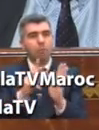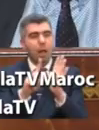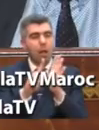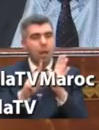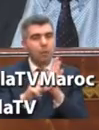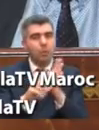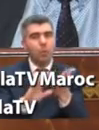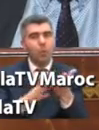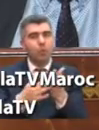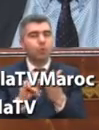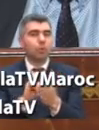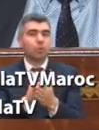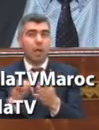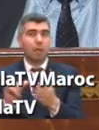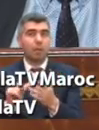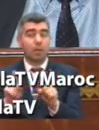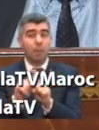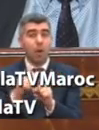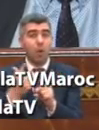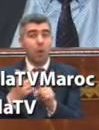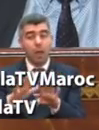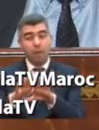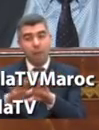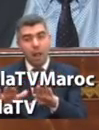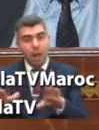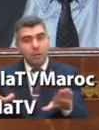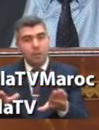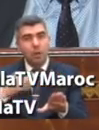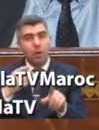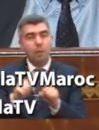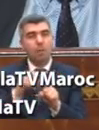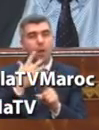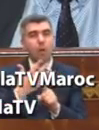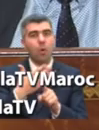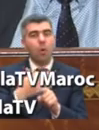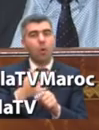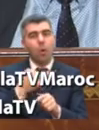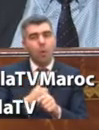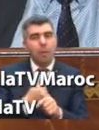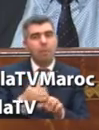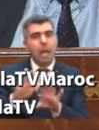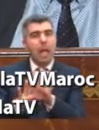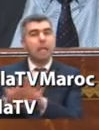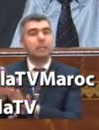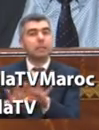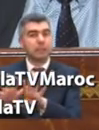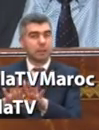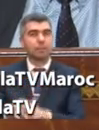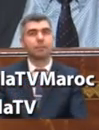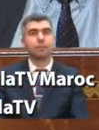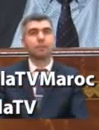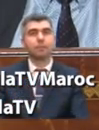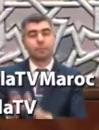على الممتلكات الخاصة وإتلاف الموروث الطبيعي بكل من أقاليم سيدي فنيتيز نيت شتوكايت باتا رودنت وغيرها، نسائلكم. شكرا. جواب